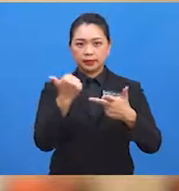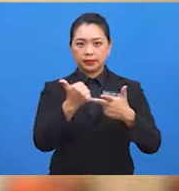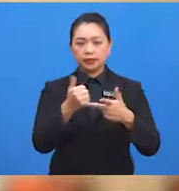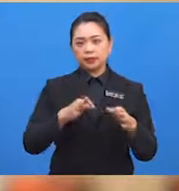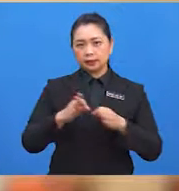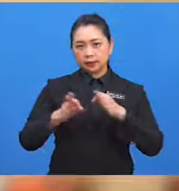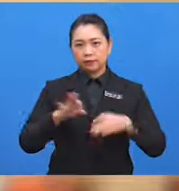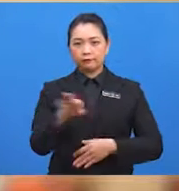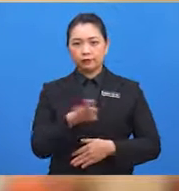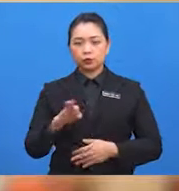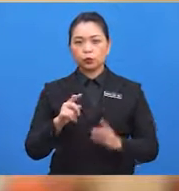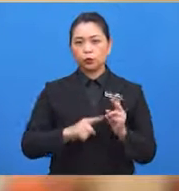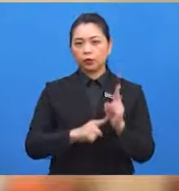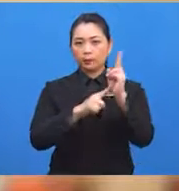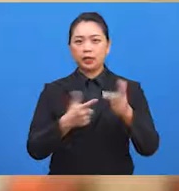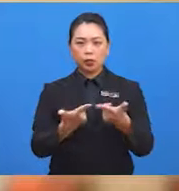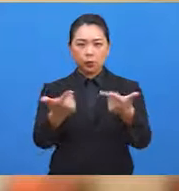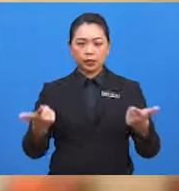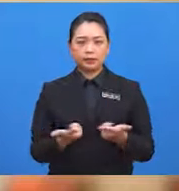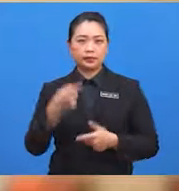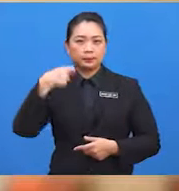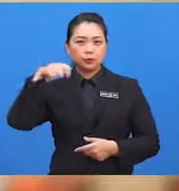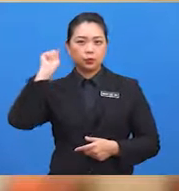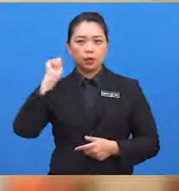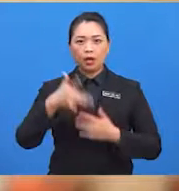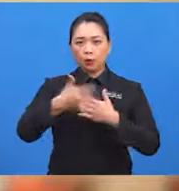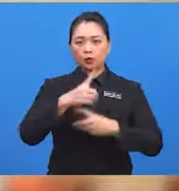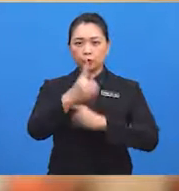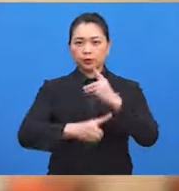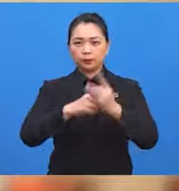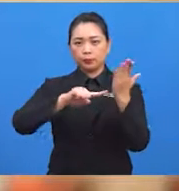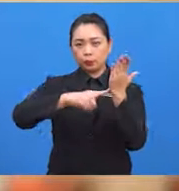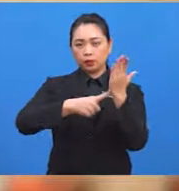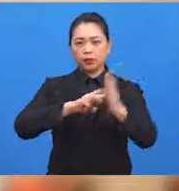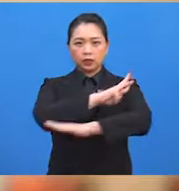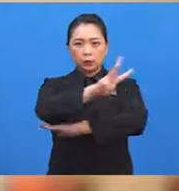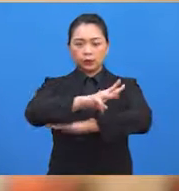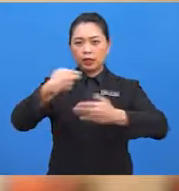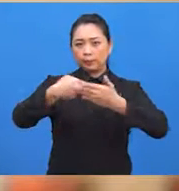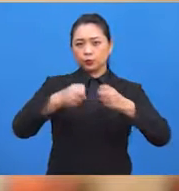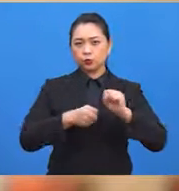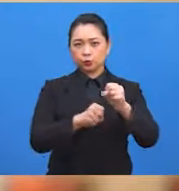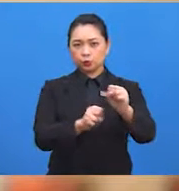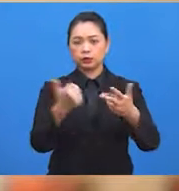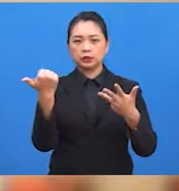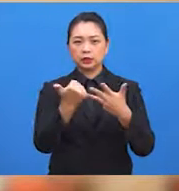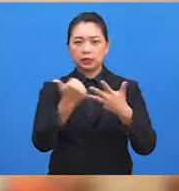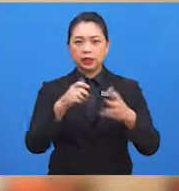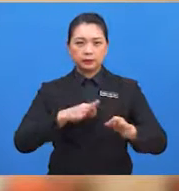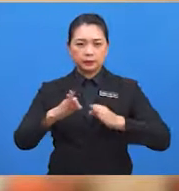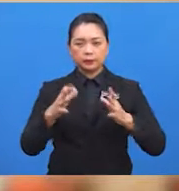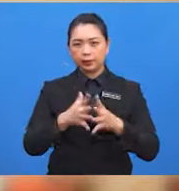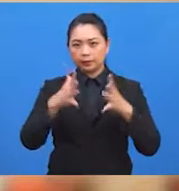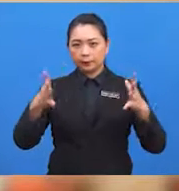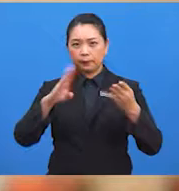utama lokasi tamadun awal dunia bermula di kawasan berhampiran sungai. Keempat, menjelaskan